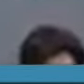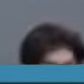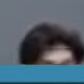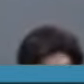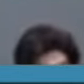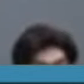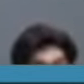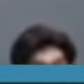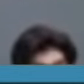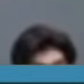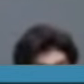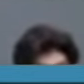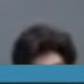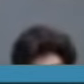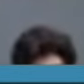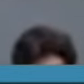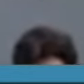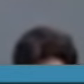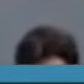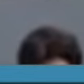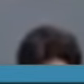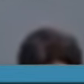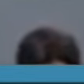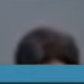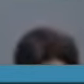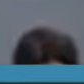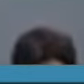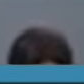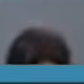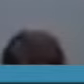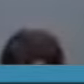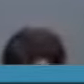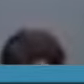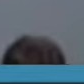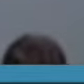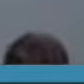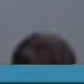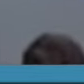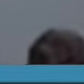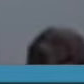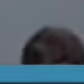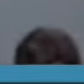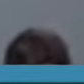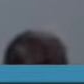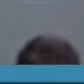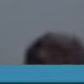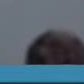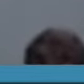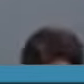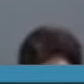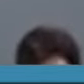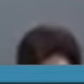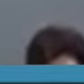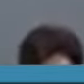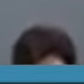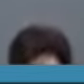เกษตรกรโดยนายกรัฐมนตรีได้กล่าวบนเวทีว่ารัฐบาลจะแก้ไขปัญหาภัยแล้งให้มีน้ำเพียงพอต่อการเพาะปลูกให้กระทรวงเกษตร